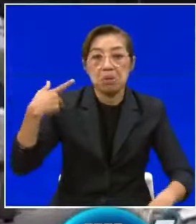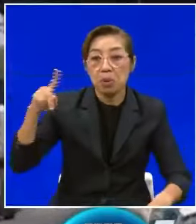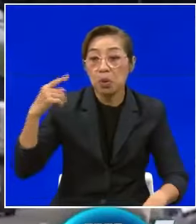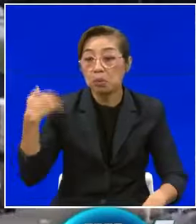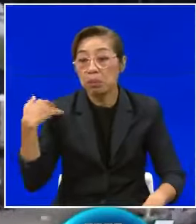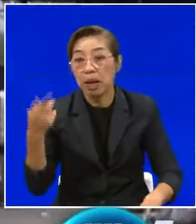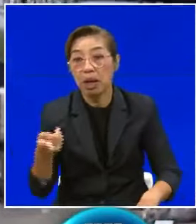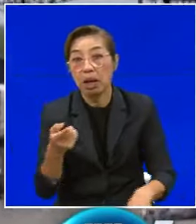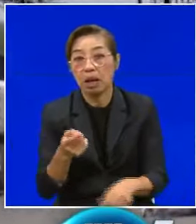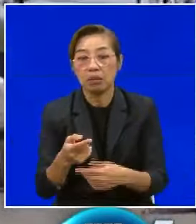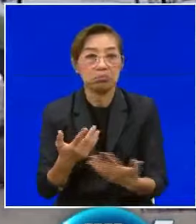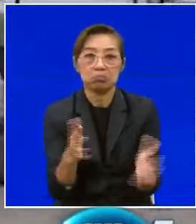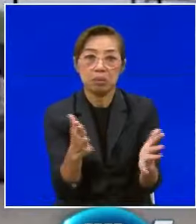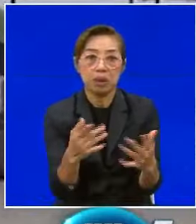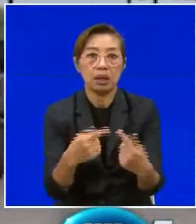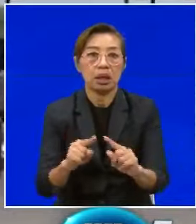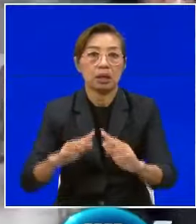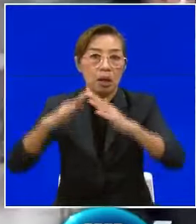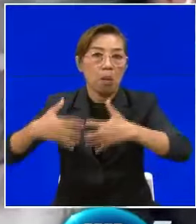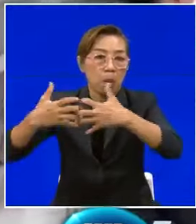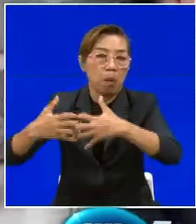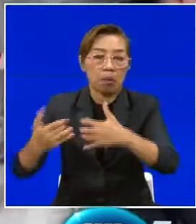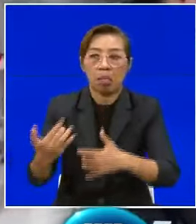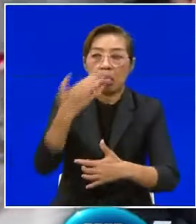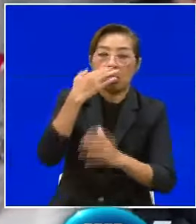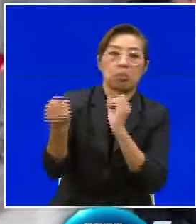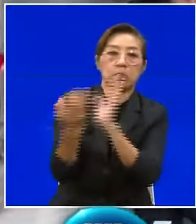ก็ไม่น ะ แต่ต้องมารับผลกระทบทางลบเรื่องของสุขภา